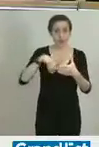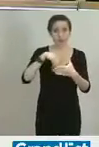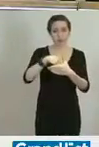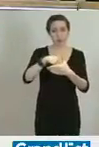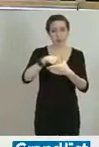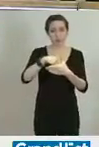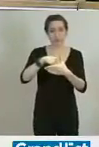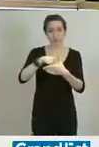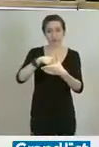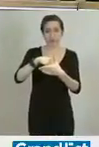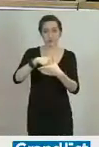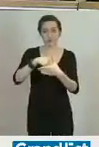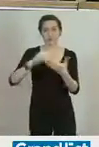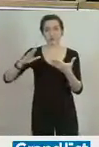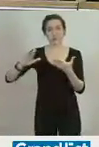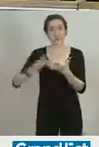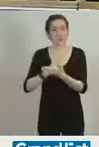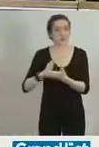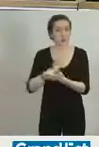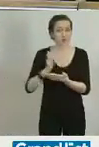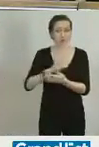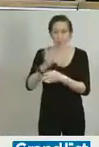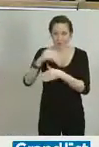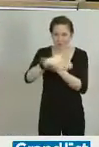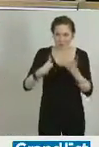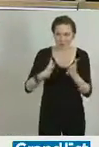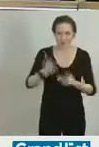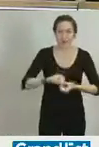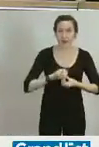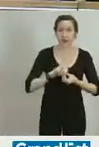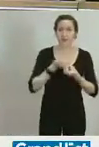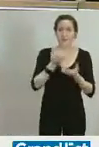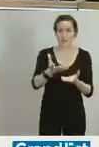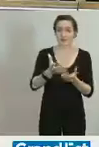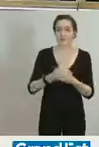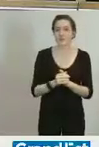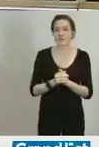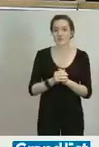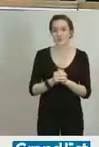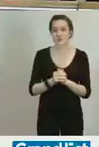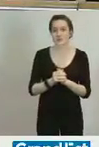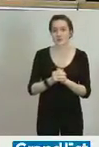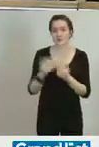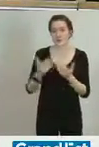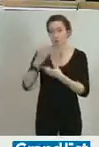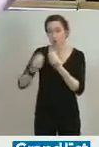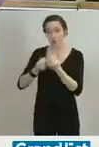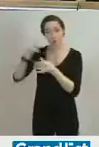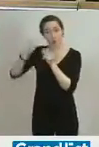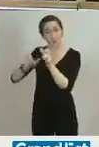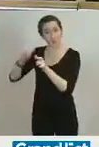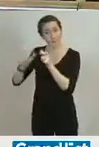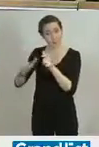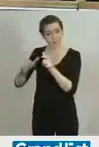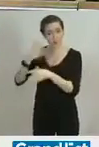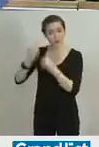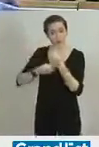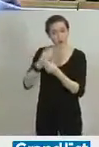de la carrière, de la vie artistique des compagnies et des artistes,